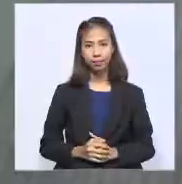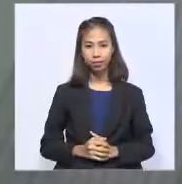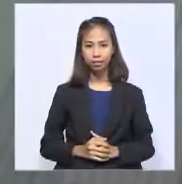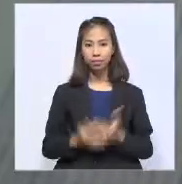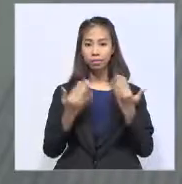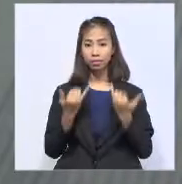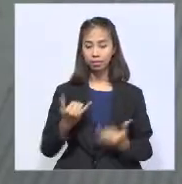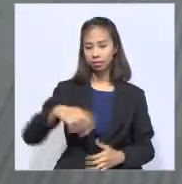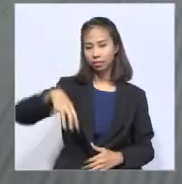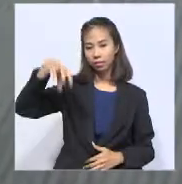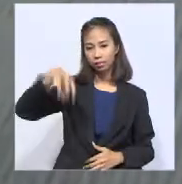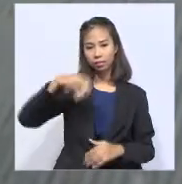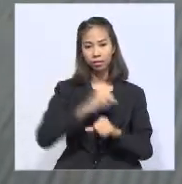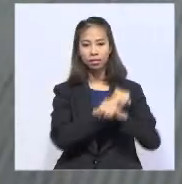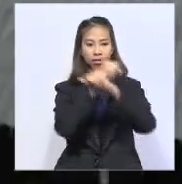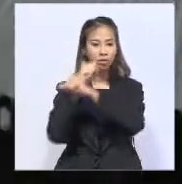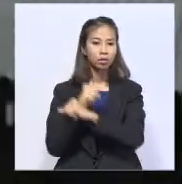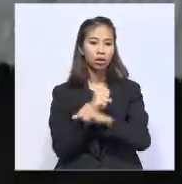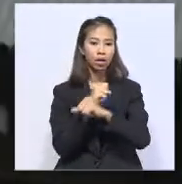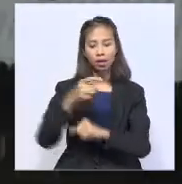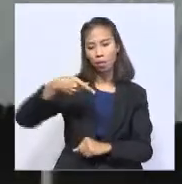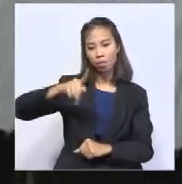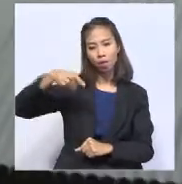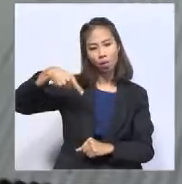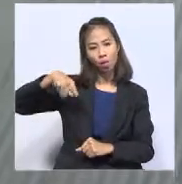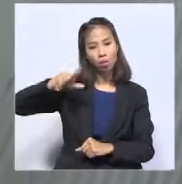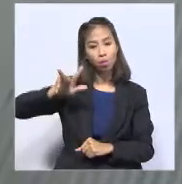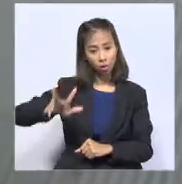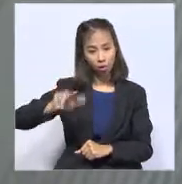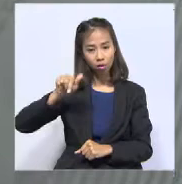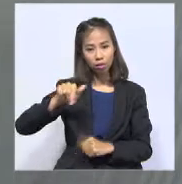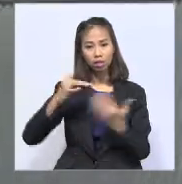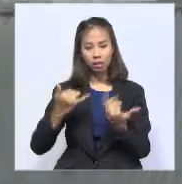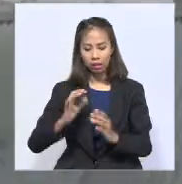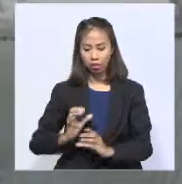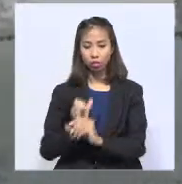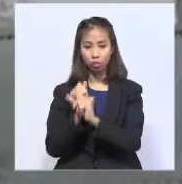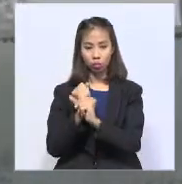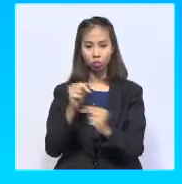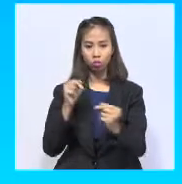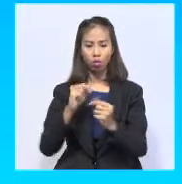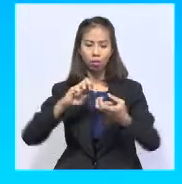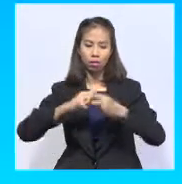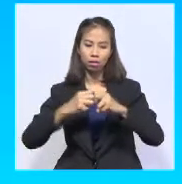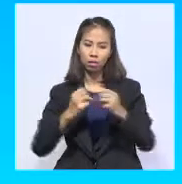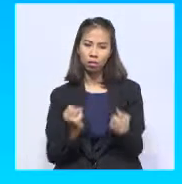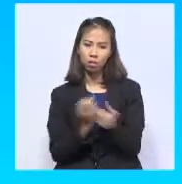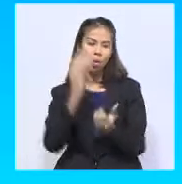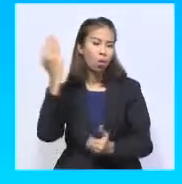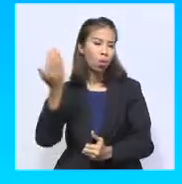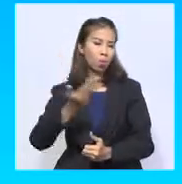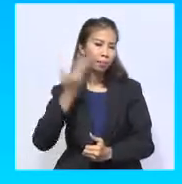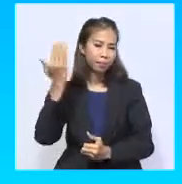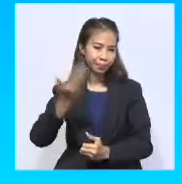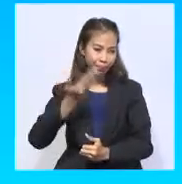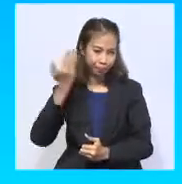ด้านของกรมป้องกันและบรรเทาสาธารณภัยนะคะหรือว่าปภ.ก็ได้ออกมาสรุปพื้นที่ที่ได้รับผลกระทบจากวาตภัยหรือว่าภั